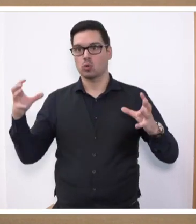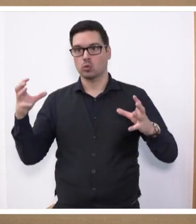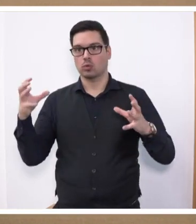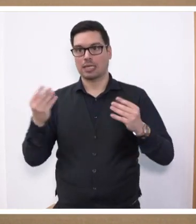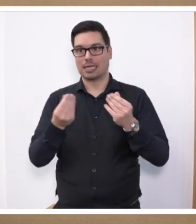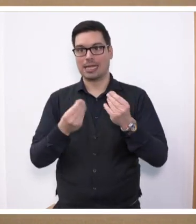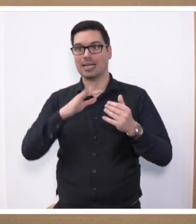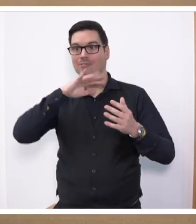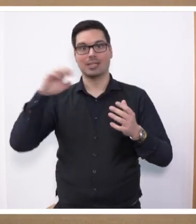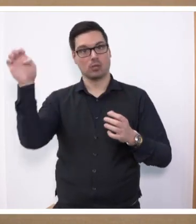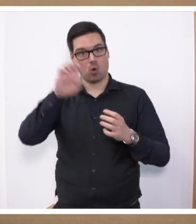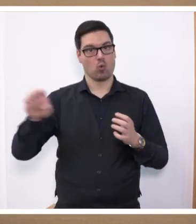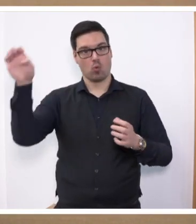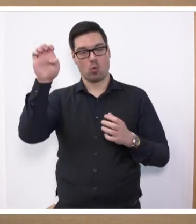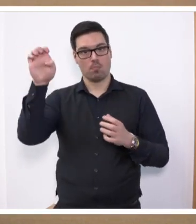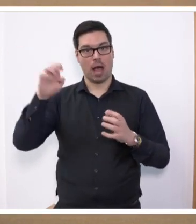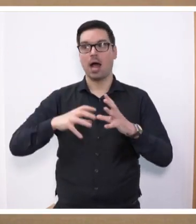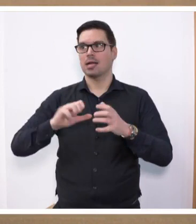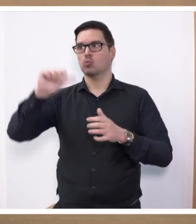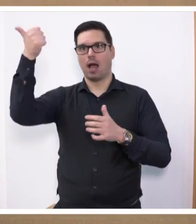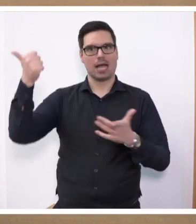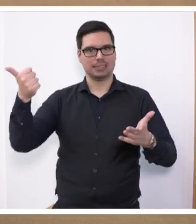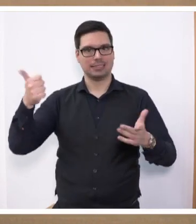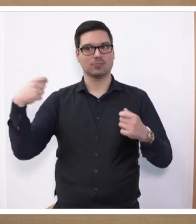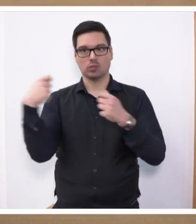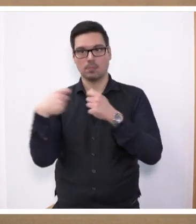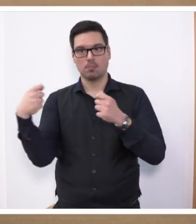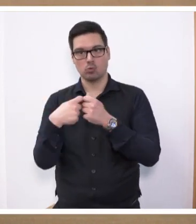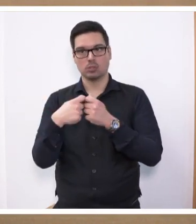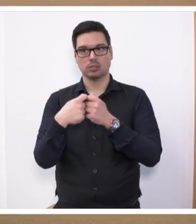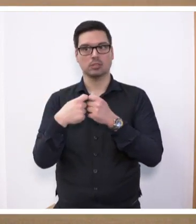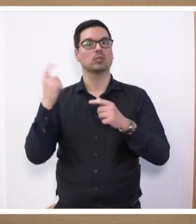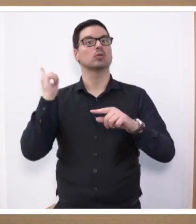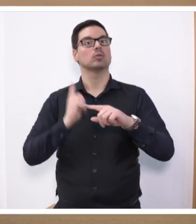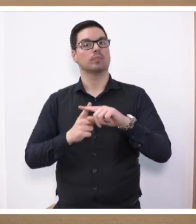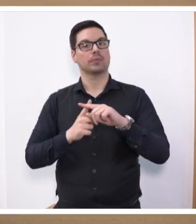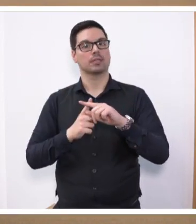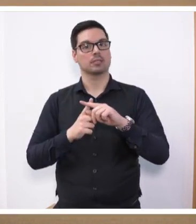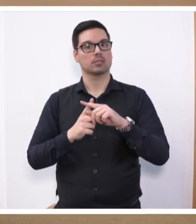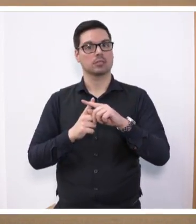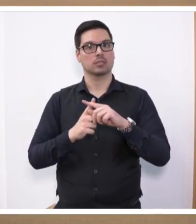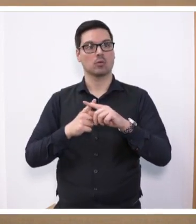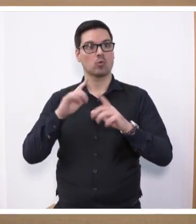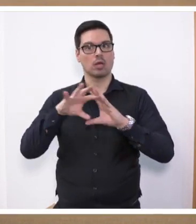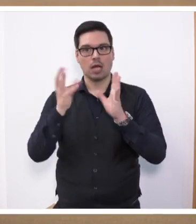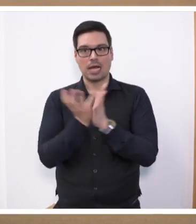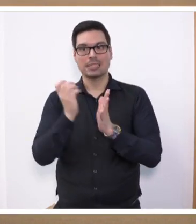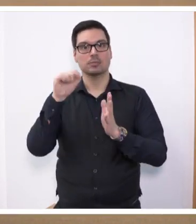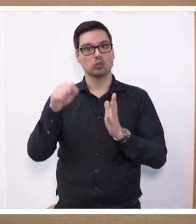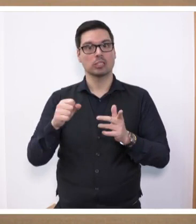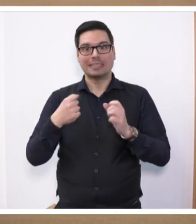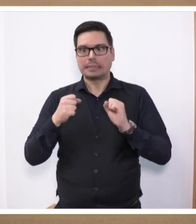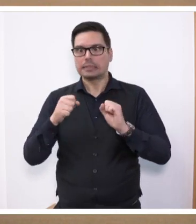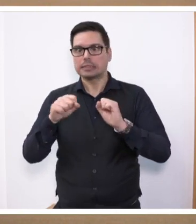Dekarbonisierungsprojekt Europas sind jetzt zugesagt vom Bund und es zeigt sich, dass auch zugleich alles möglich ist, wenn man